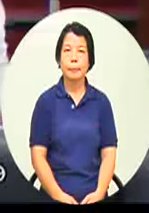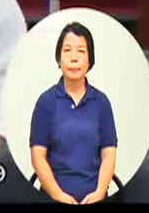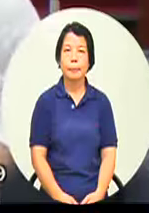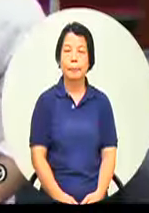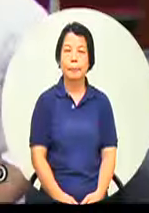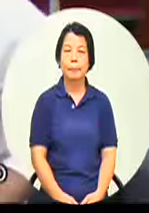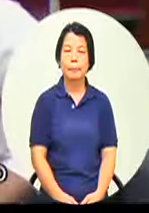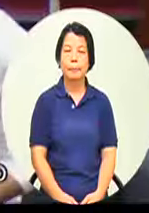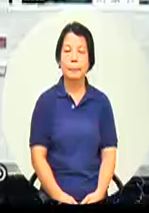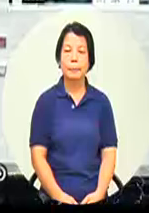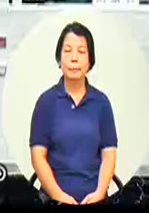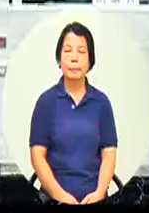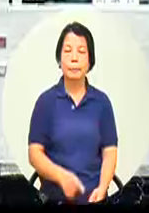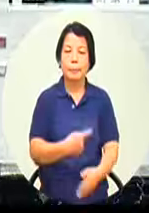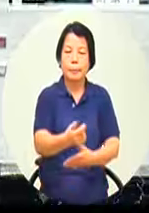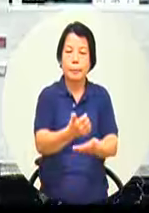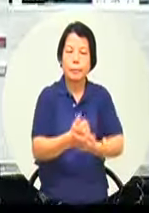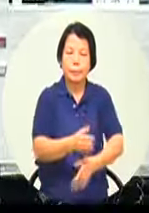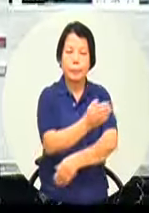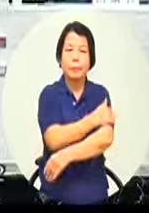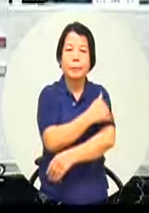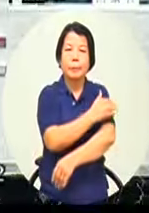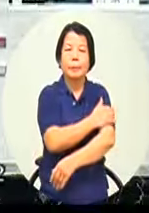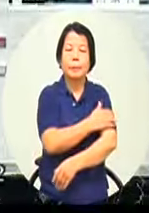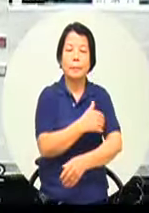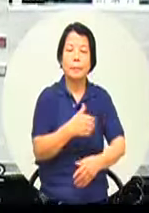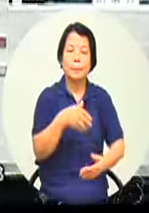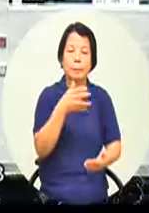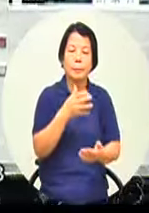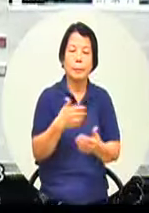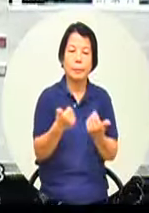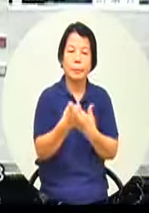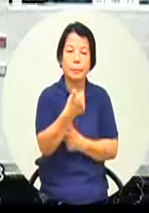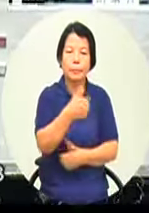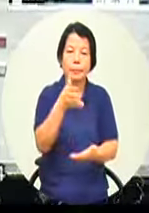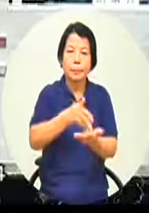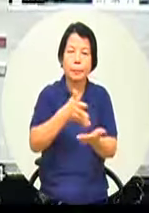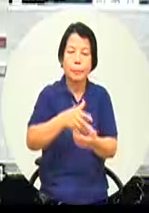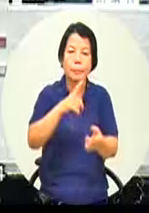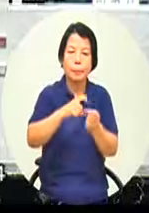好，接着请陈翠兰议员质询，时间15分钟。